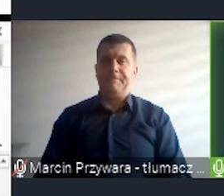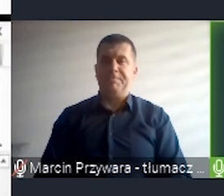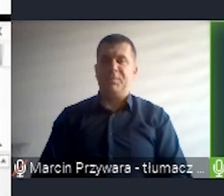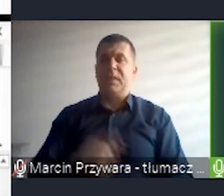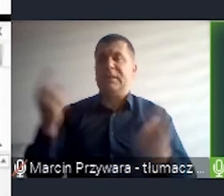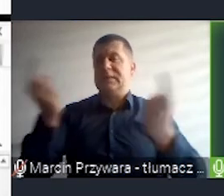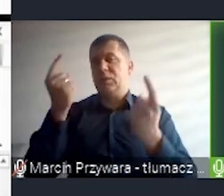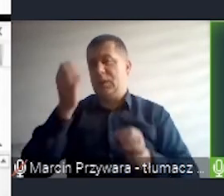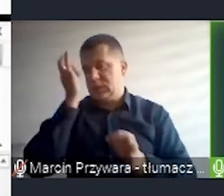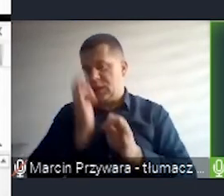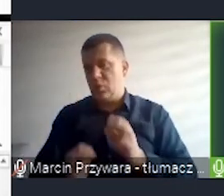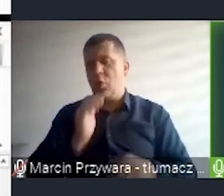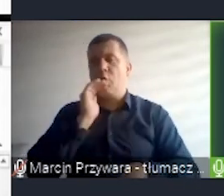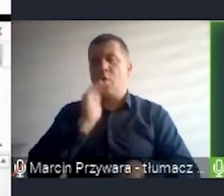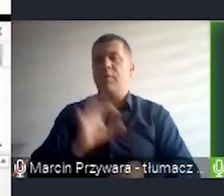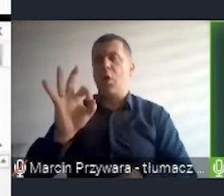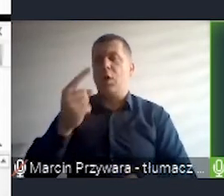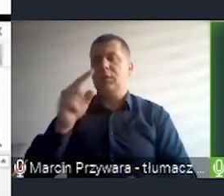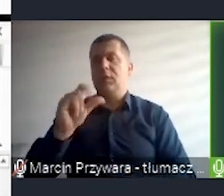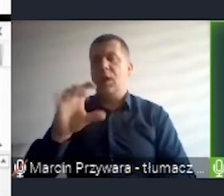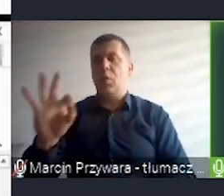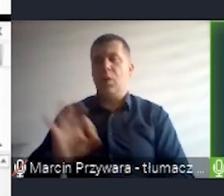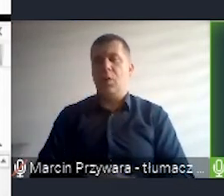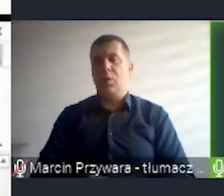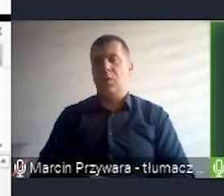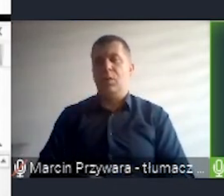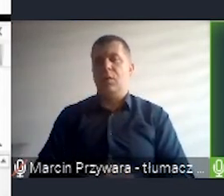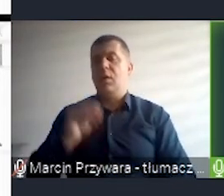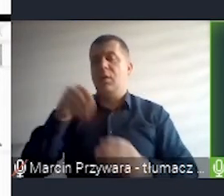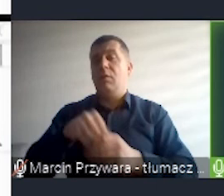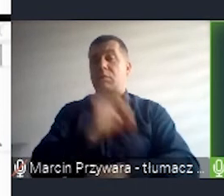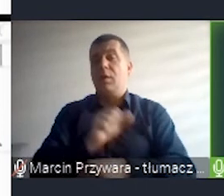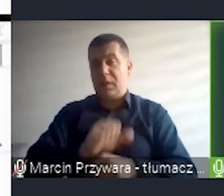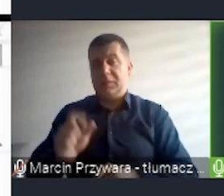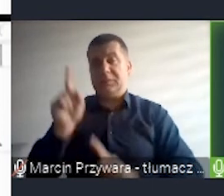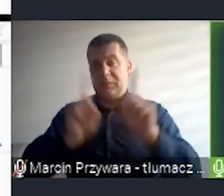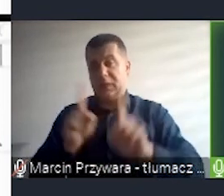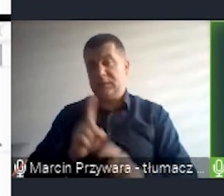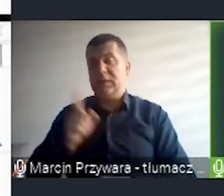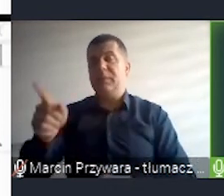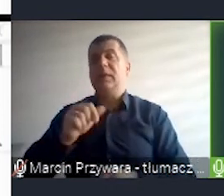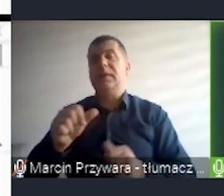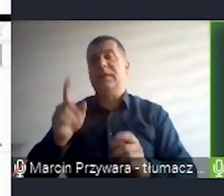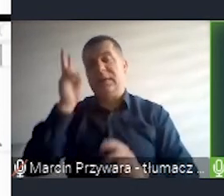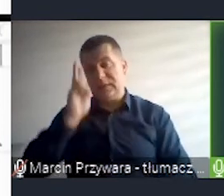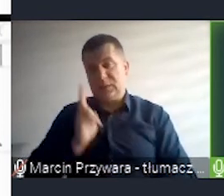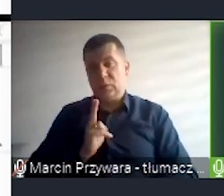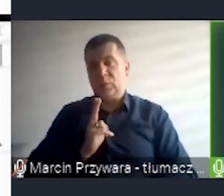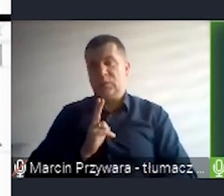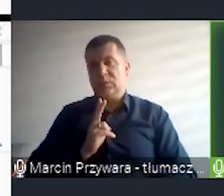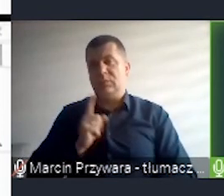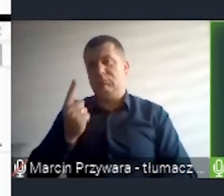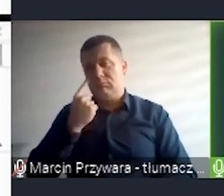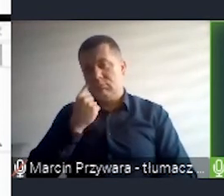Szczególna sytuacja dotycząca umów o dzieło, które w projektach się zdarzają, ponieważ instytucje są w